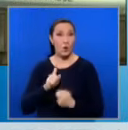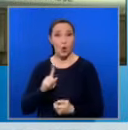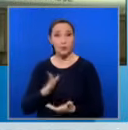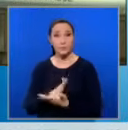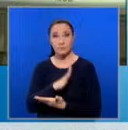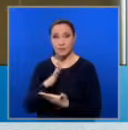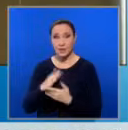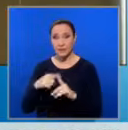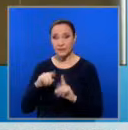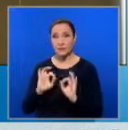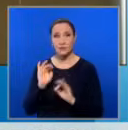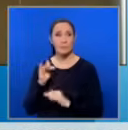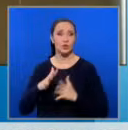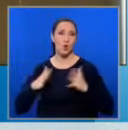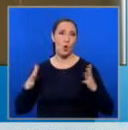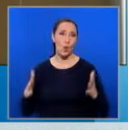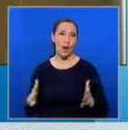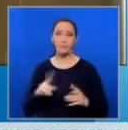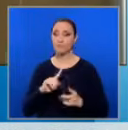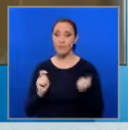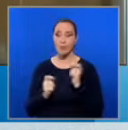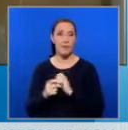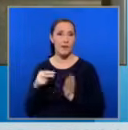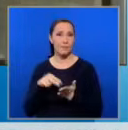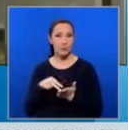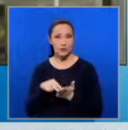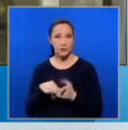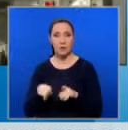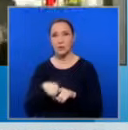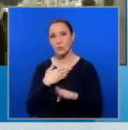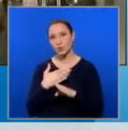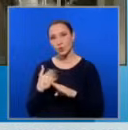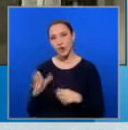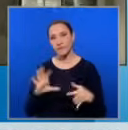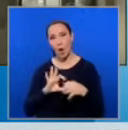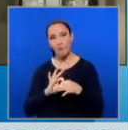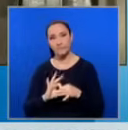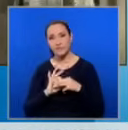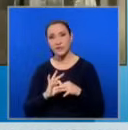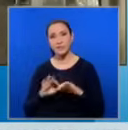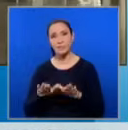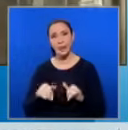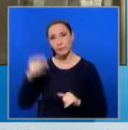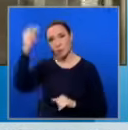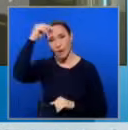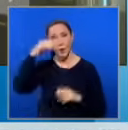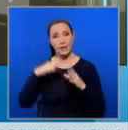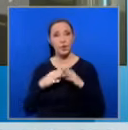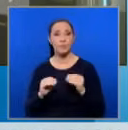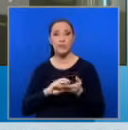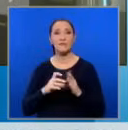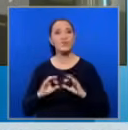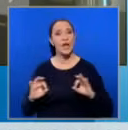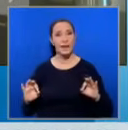последните месеци наистина беше голям и не променя позицията си, като продължава да обвързва приемането на България и Румъния в